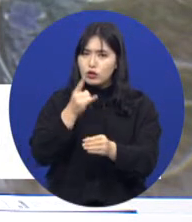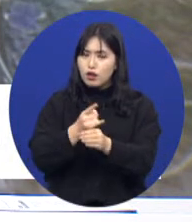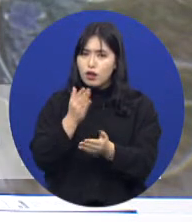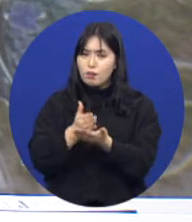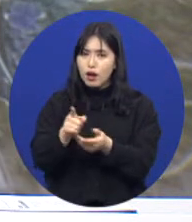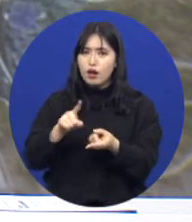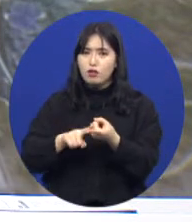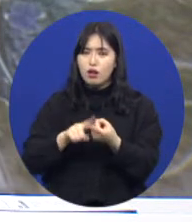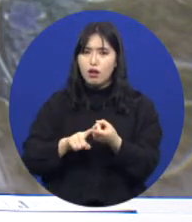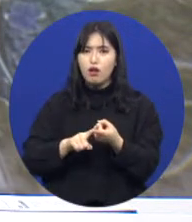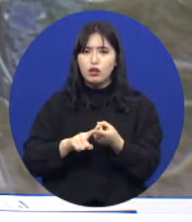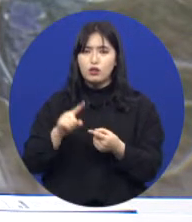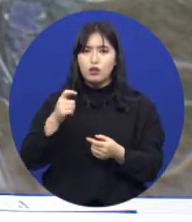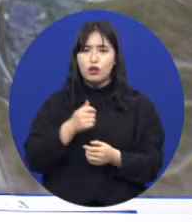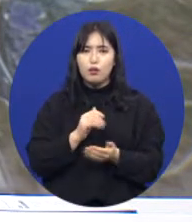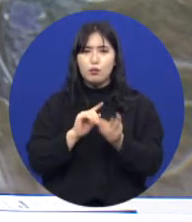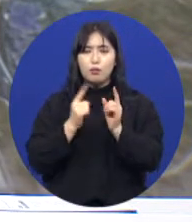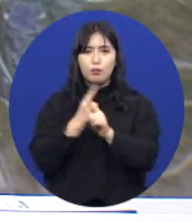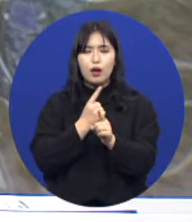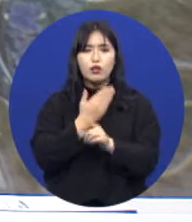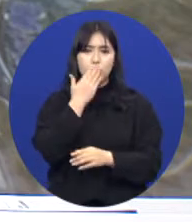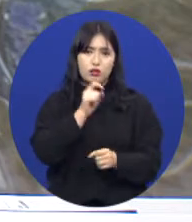보입니다. 조인호 기자입니다.